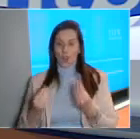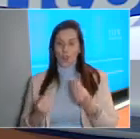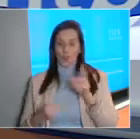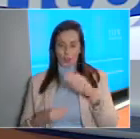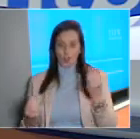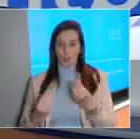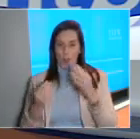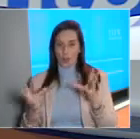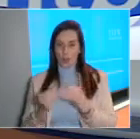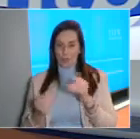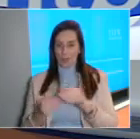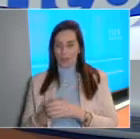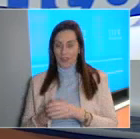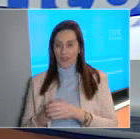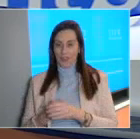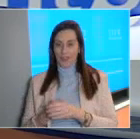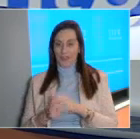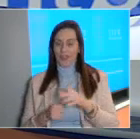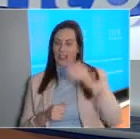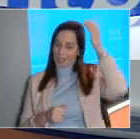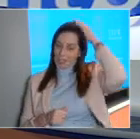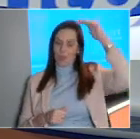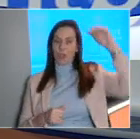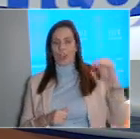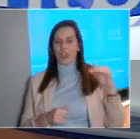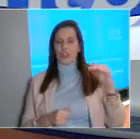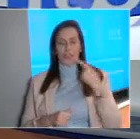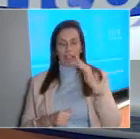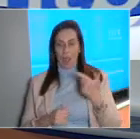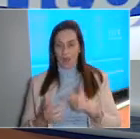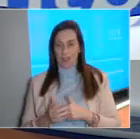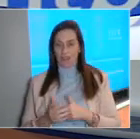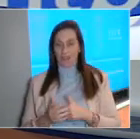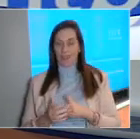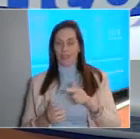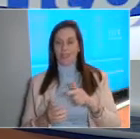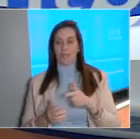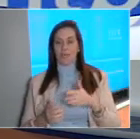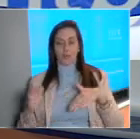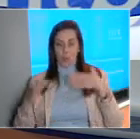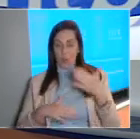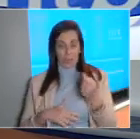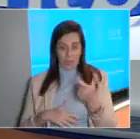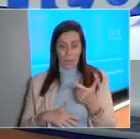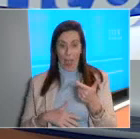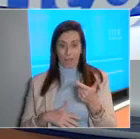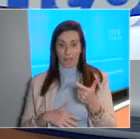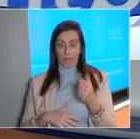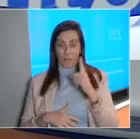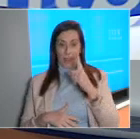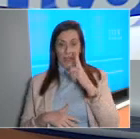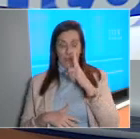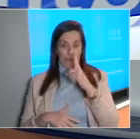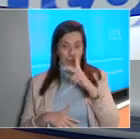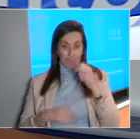שיש לך איזה משהו עם סמוטריץ'. תמיד שער הפרחים לסמוטריץ', אני אגיד לך גם למה. אוקיי. כי בעוד כמעט